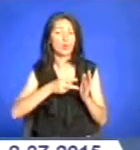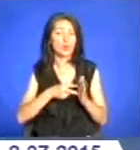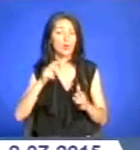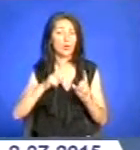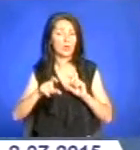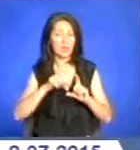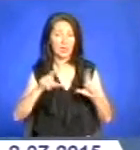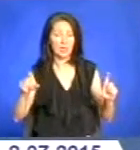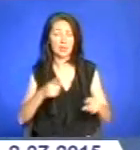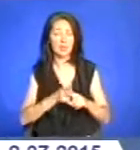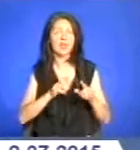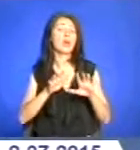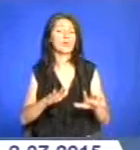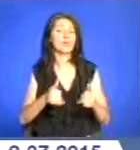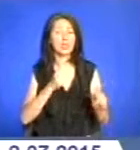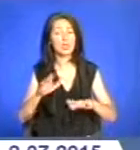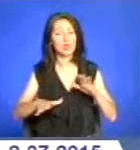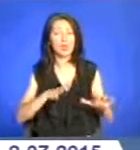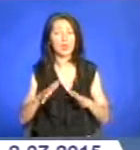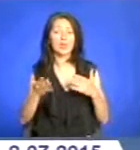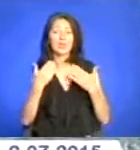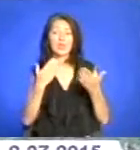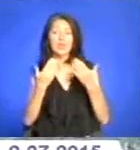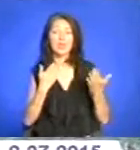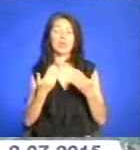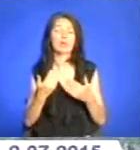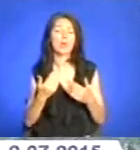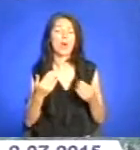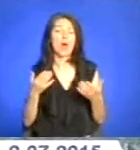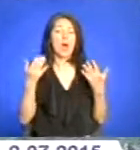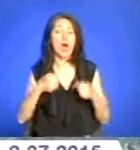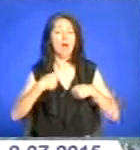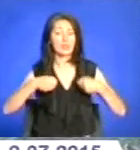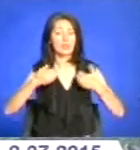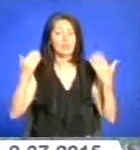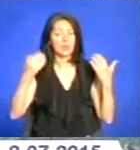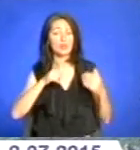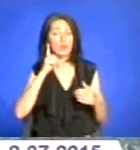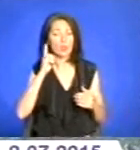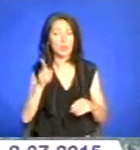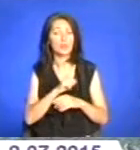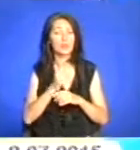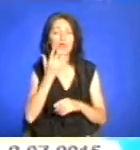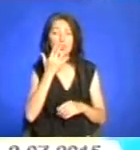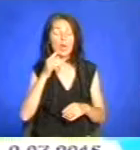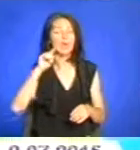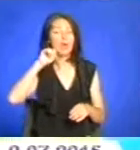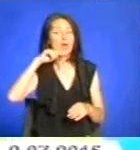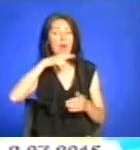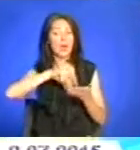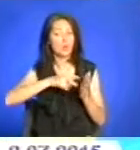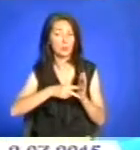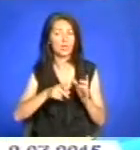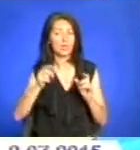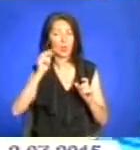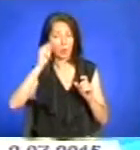тренувань, спортивних діалогів, активного відпочинку молоді. Тернопільський національний економічний університет – вуз, у якому